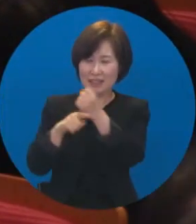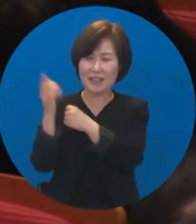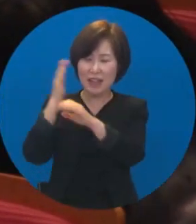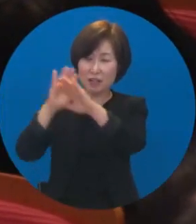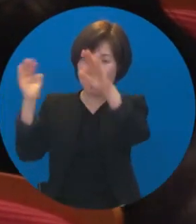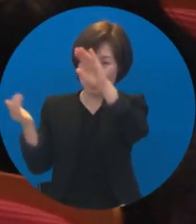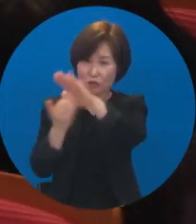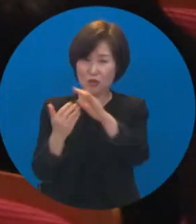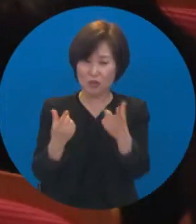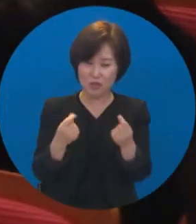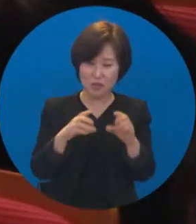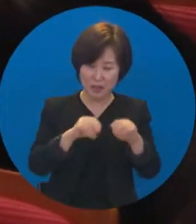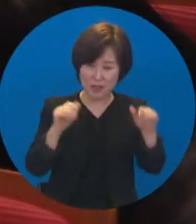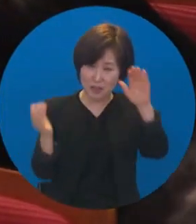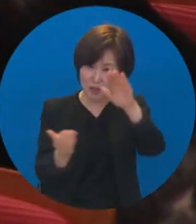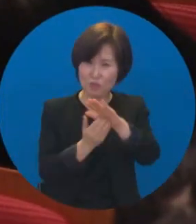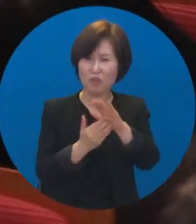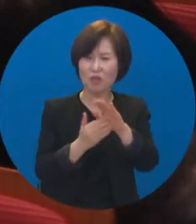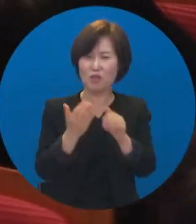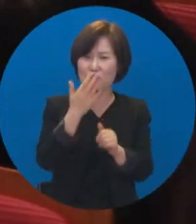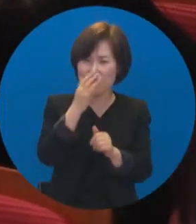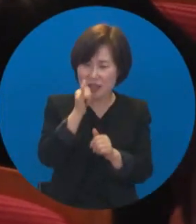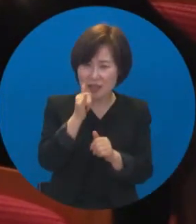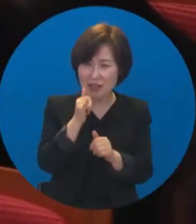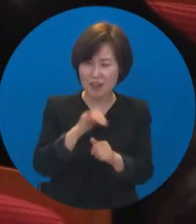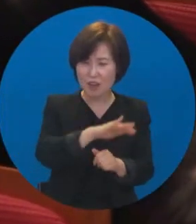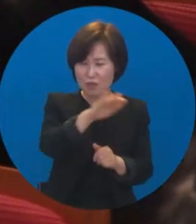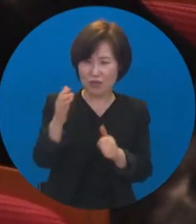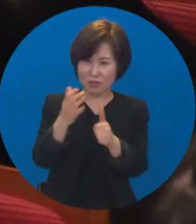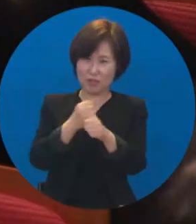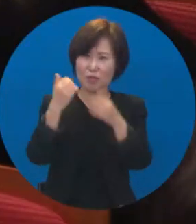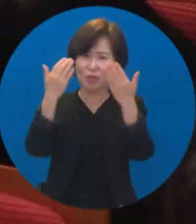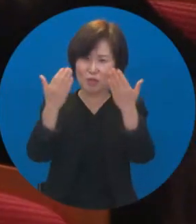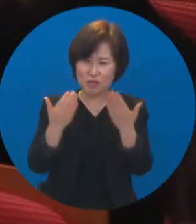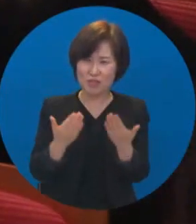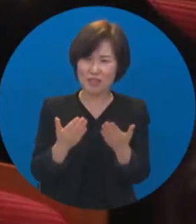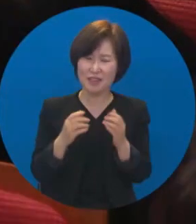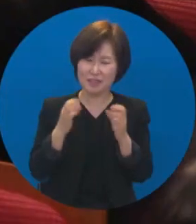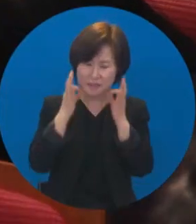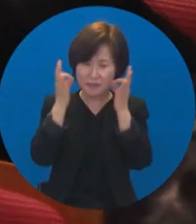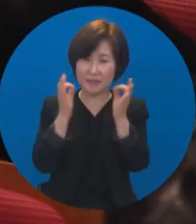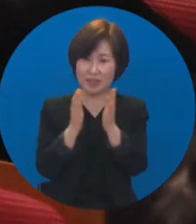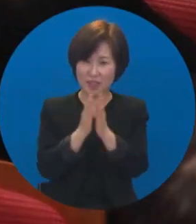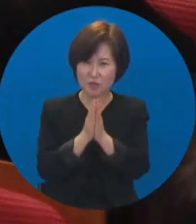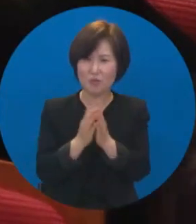이 땅에서도 이루어질 수 있도록 하나님, 우리를 그렇게 붙잡아 주시기를 기도합니다.